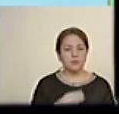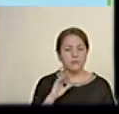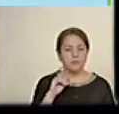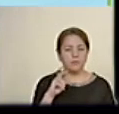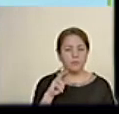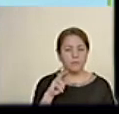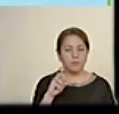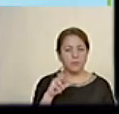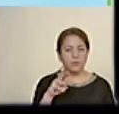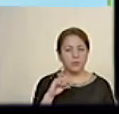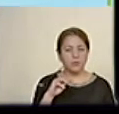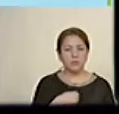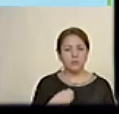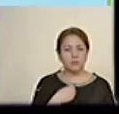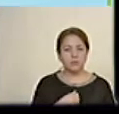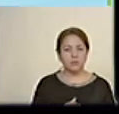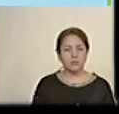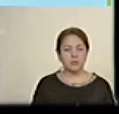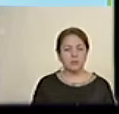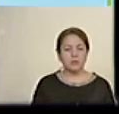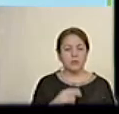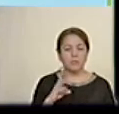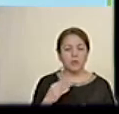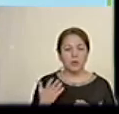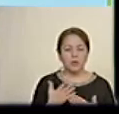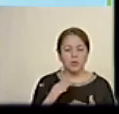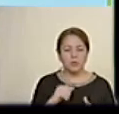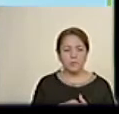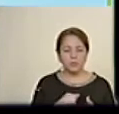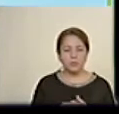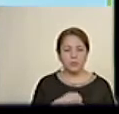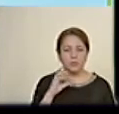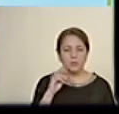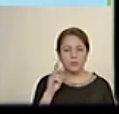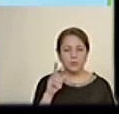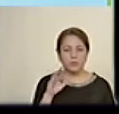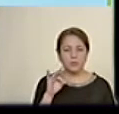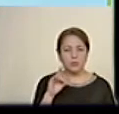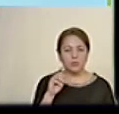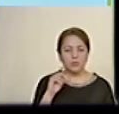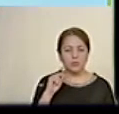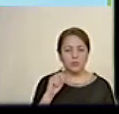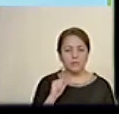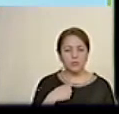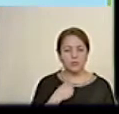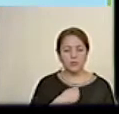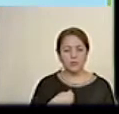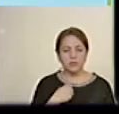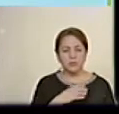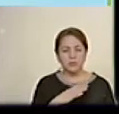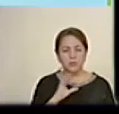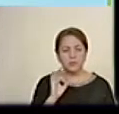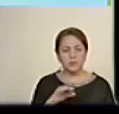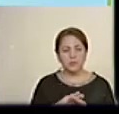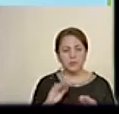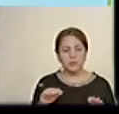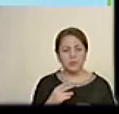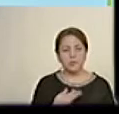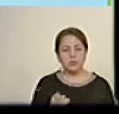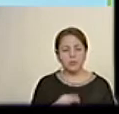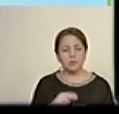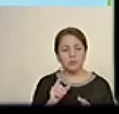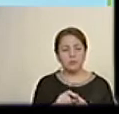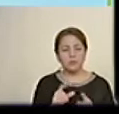Выпалить сгоряча. Выпалить по какой причине? Сгоряча. Правильно, ребята. Это у нас словосочетание